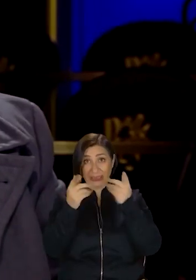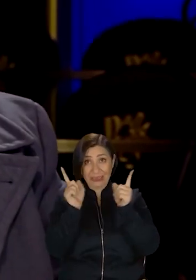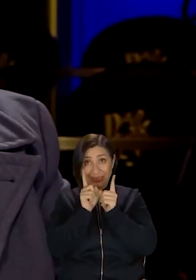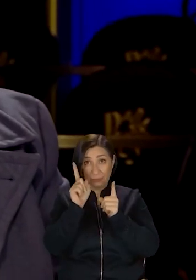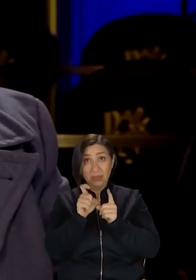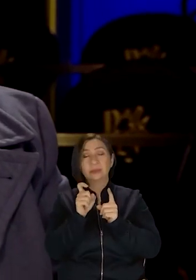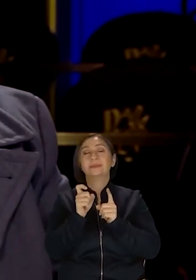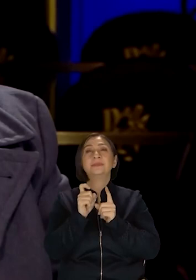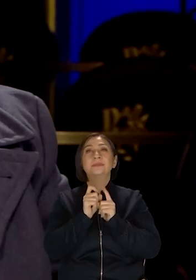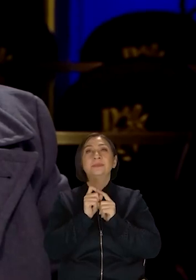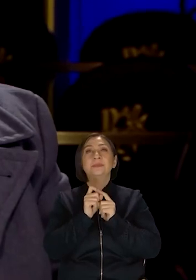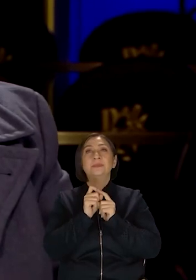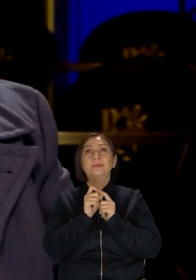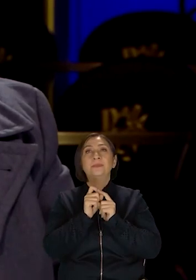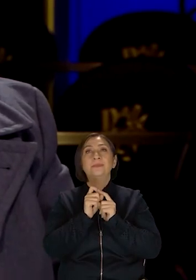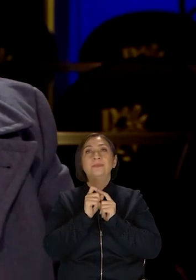anlatayım?